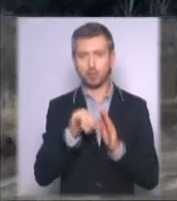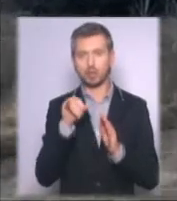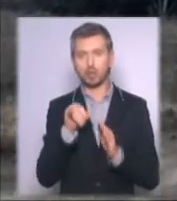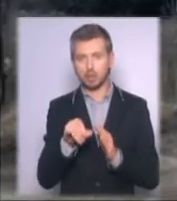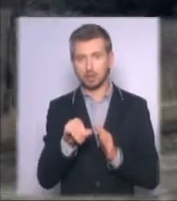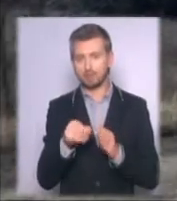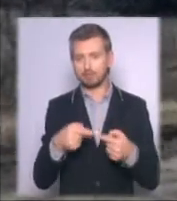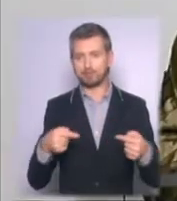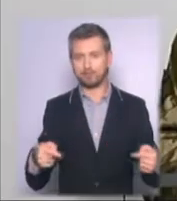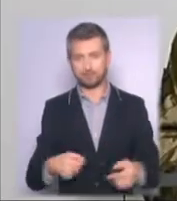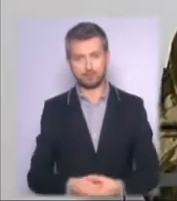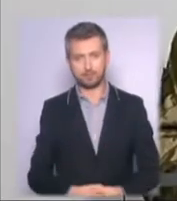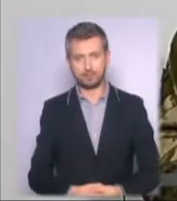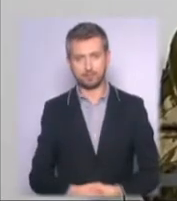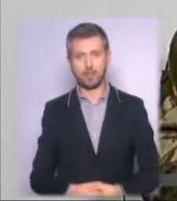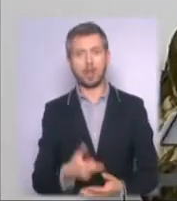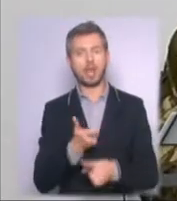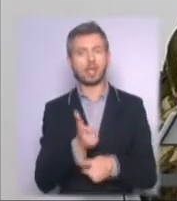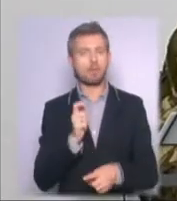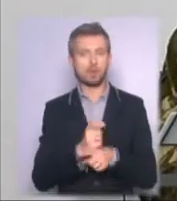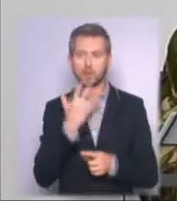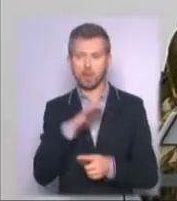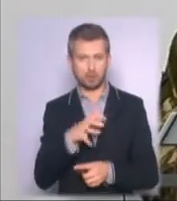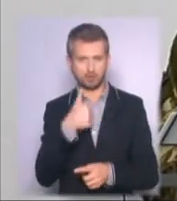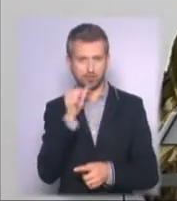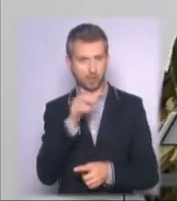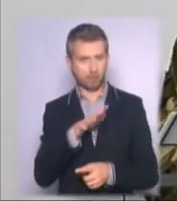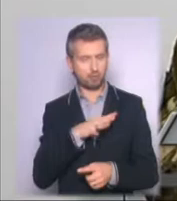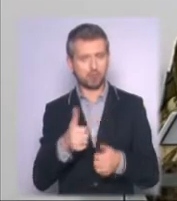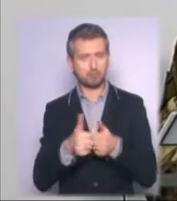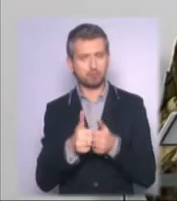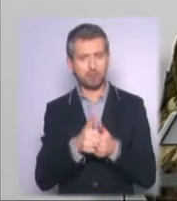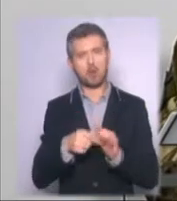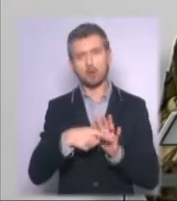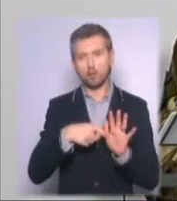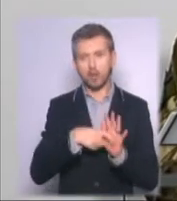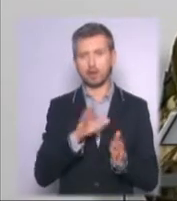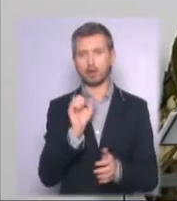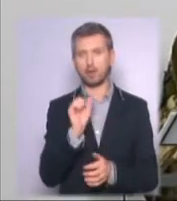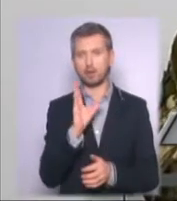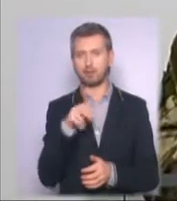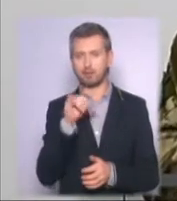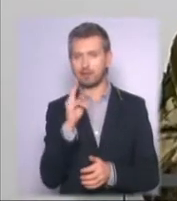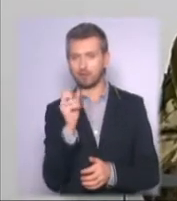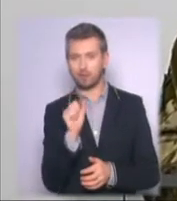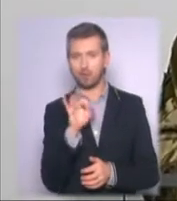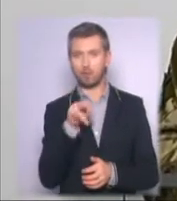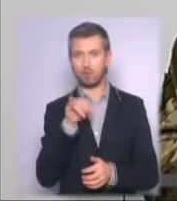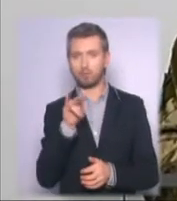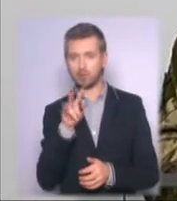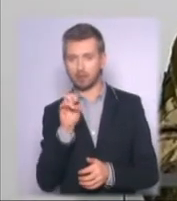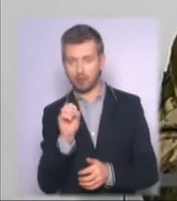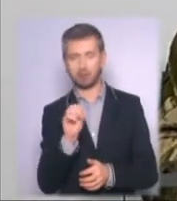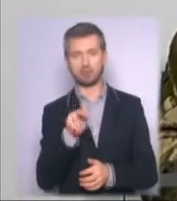Горлівки. Найбільш гаряче вчора було саме в передмістях Донецька. Це Авдіївка, Опитна та Піски. На